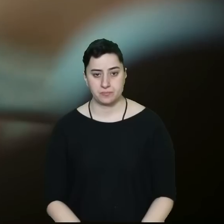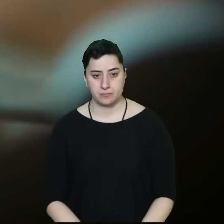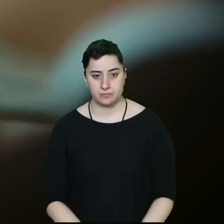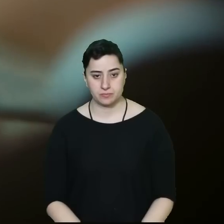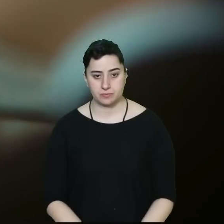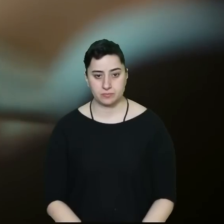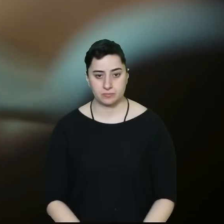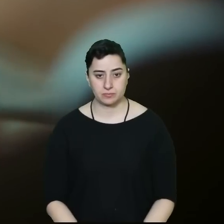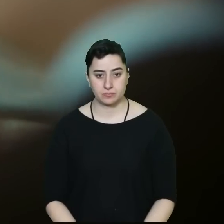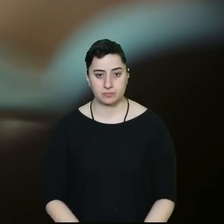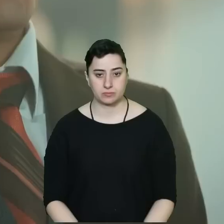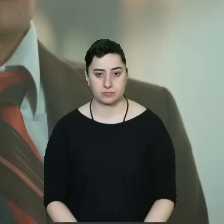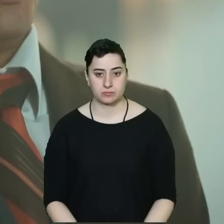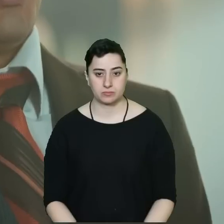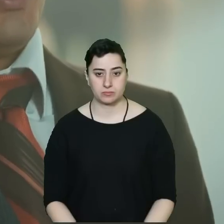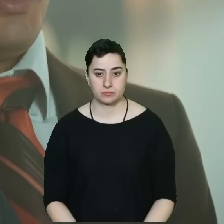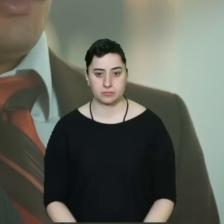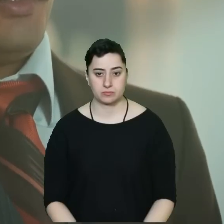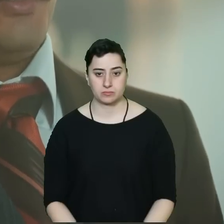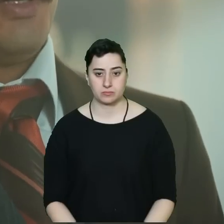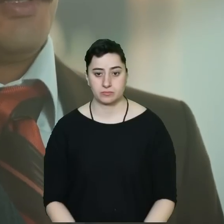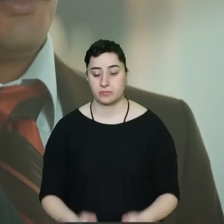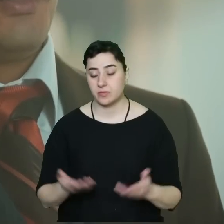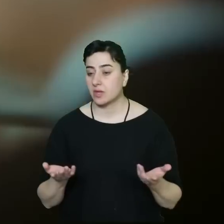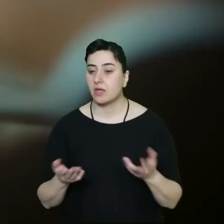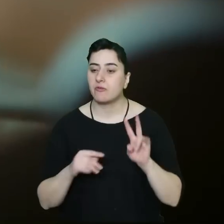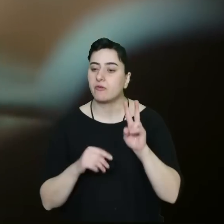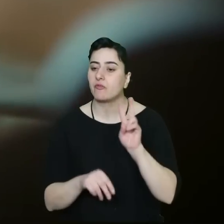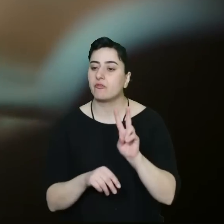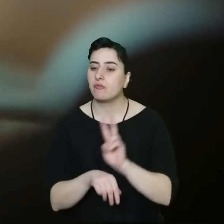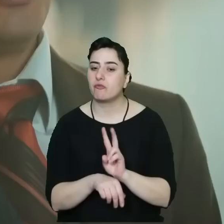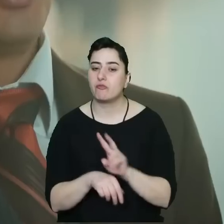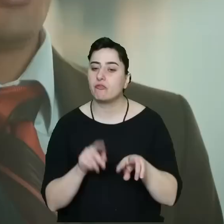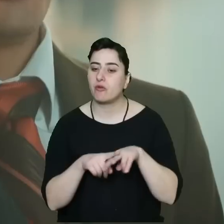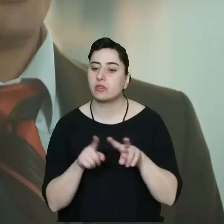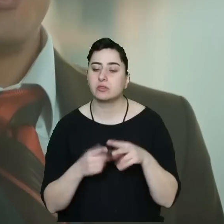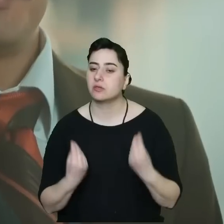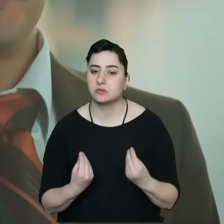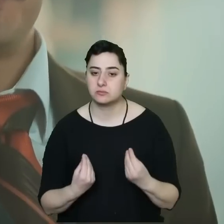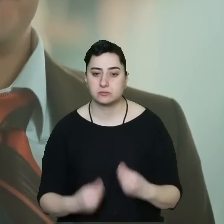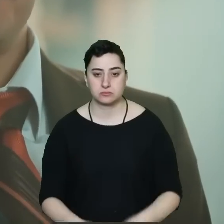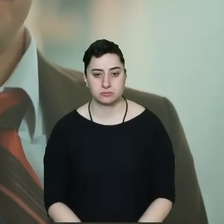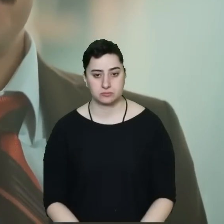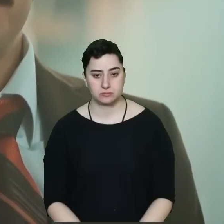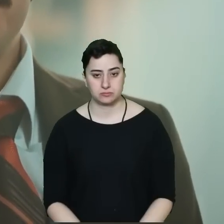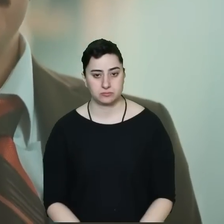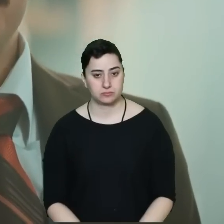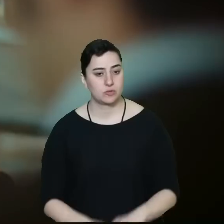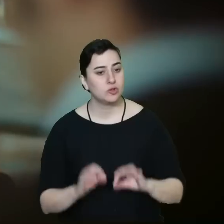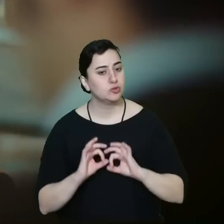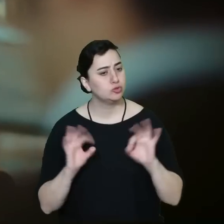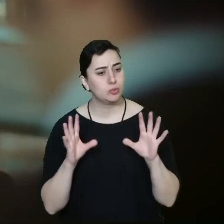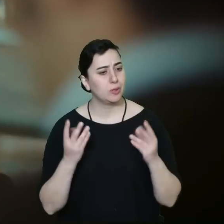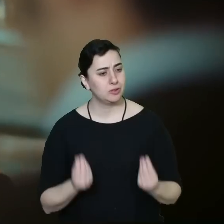Cahit üzerine alınmadan çevirdi başını. Van nasıldı? Üstad nasıl?